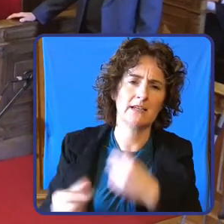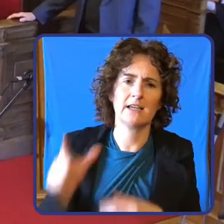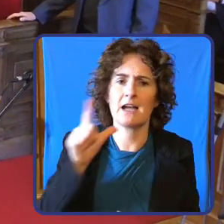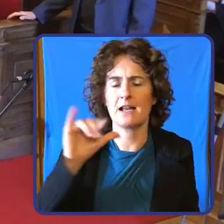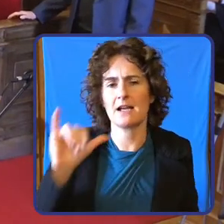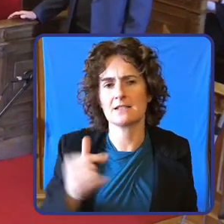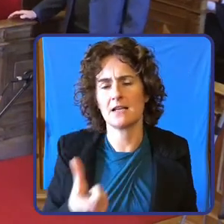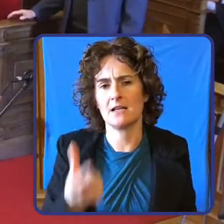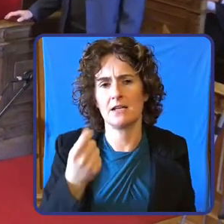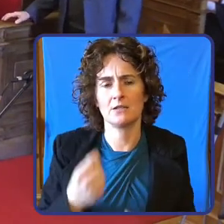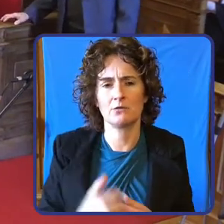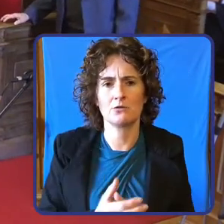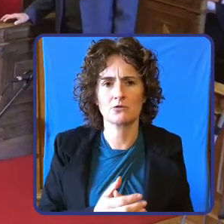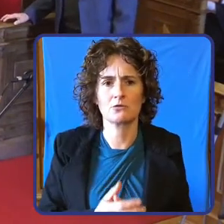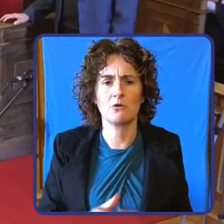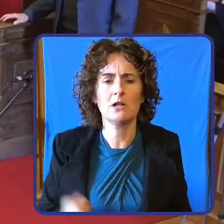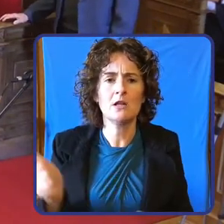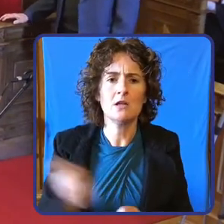részéről,